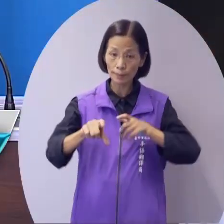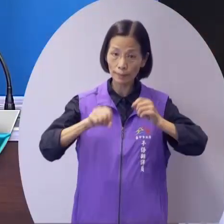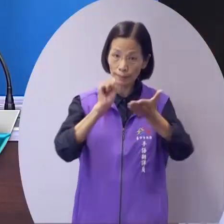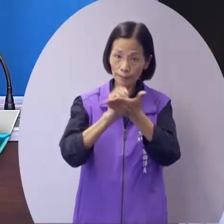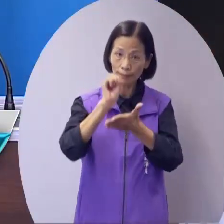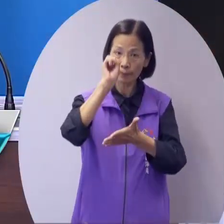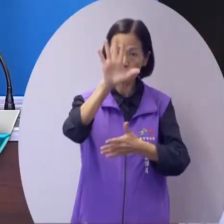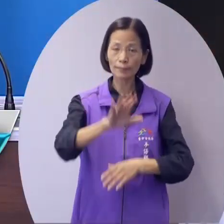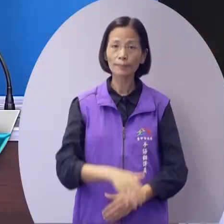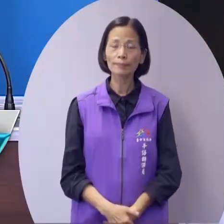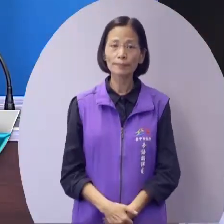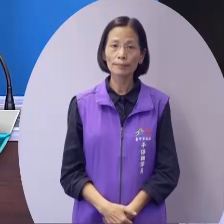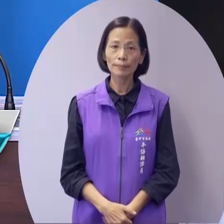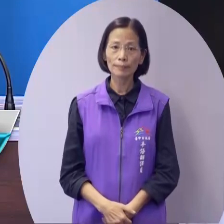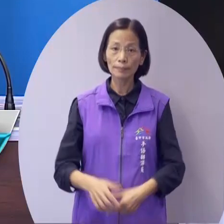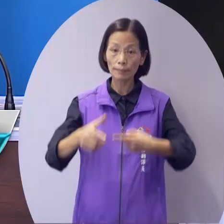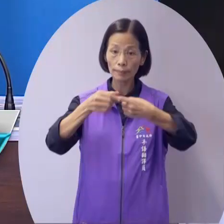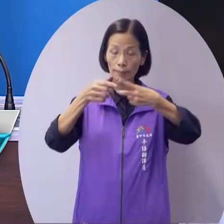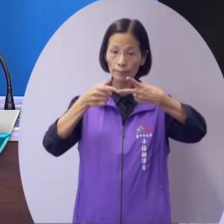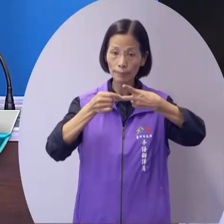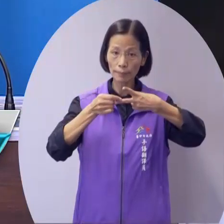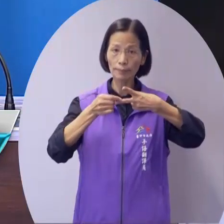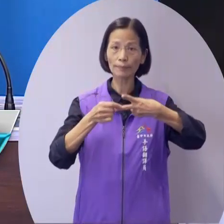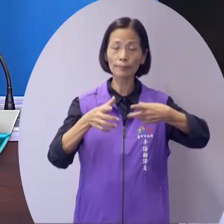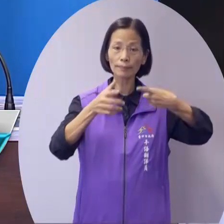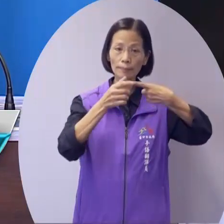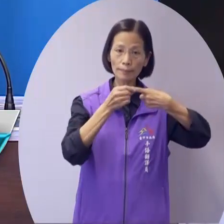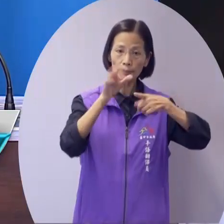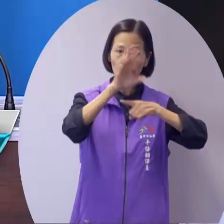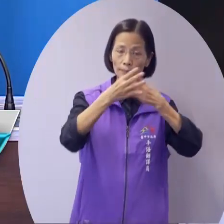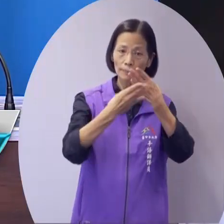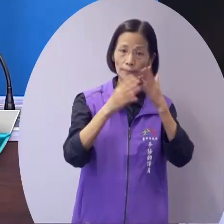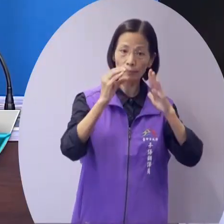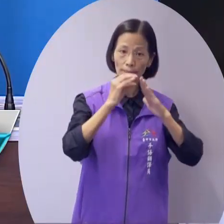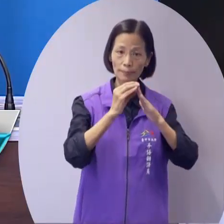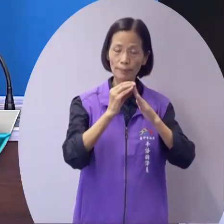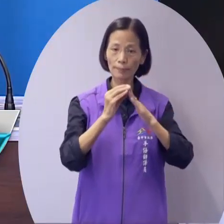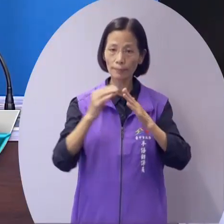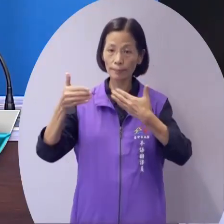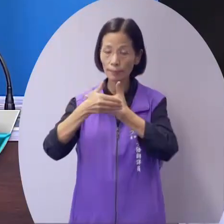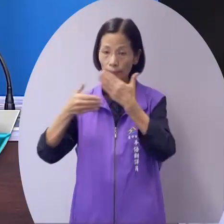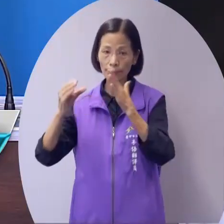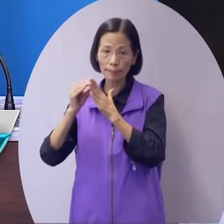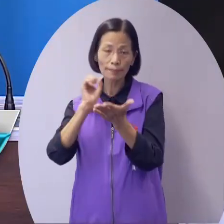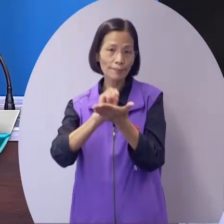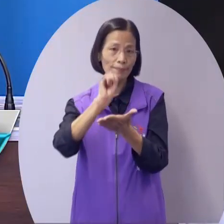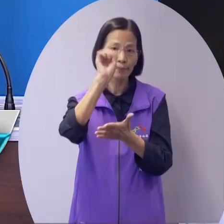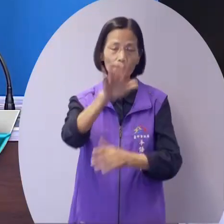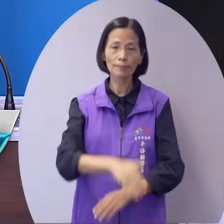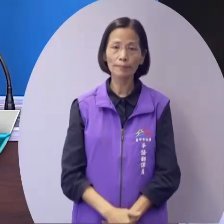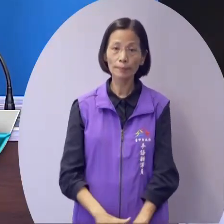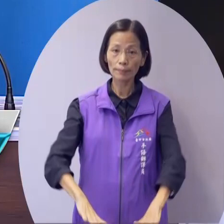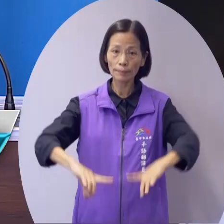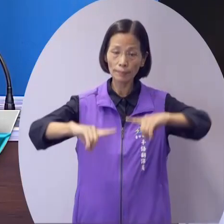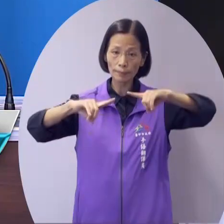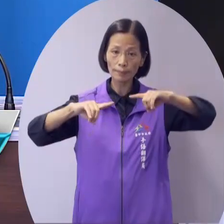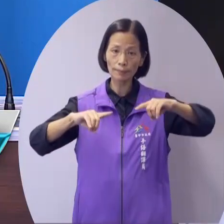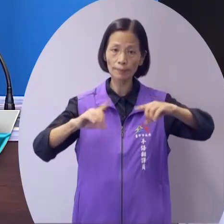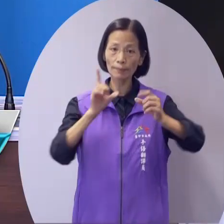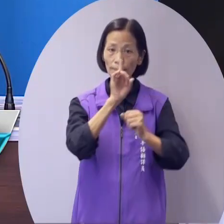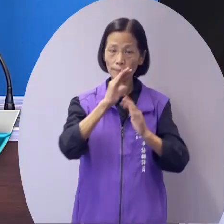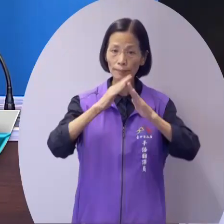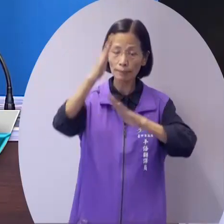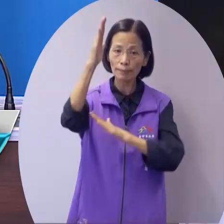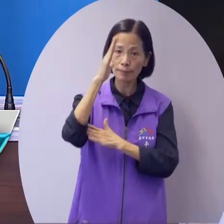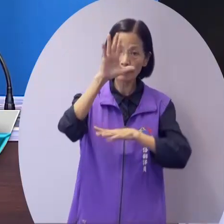报告，今日有两项专案报告。分别由农业局及交通局报告。首先进行台中